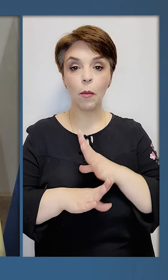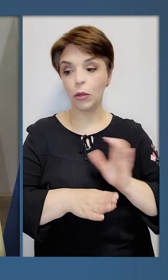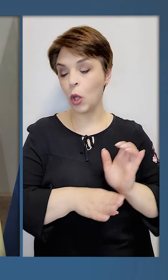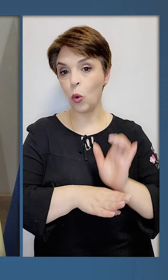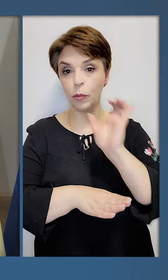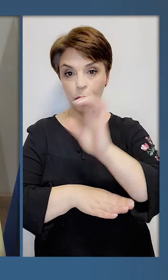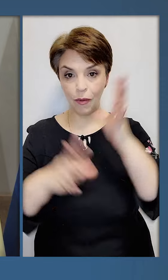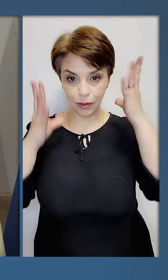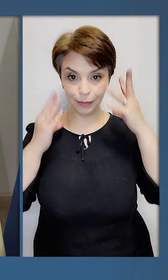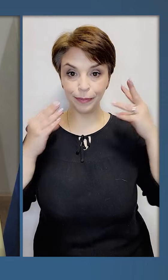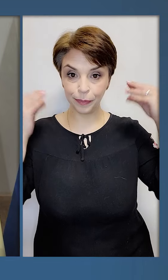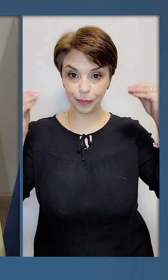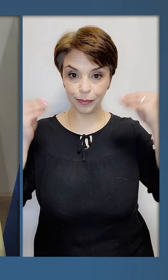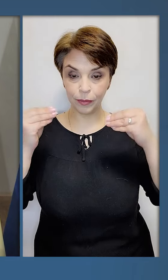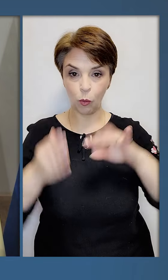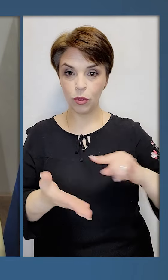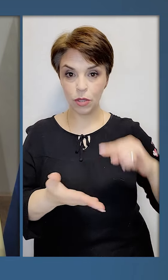відправлені додому.